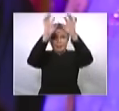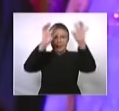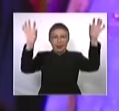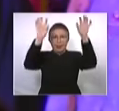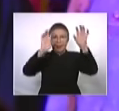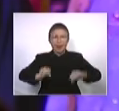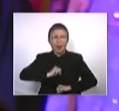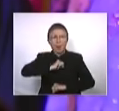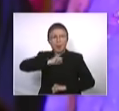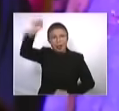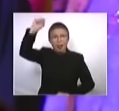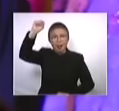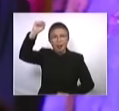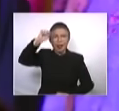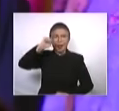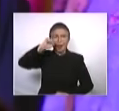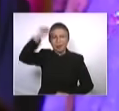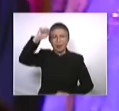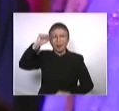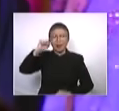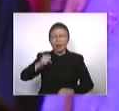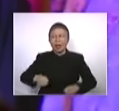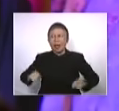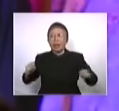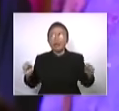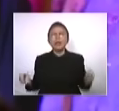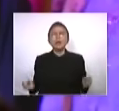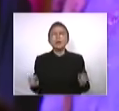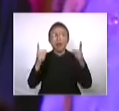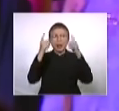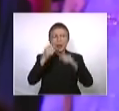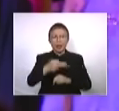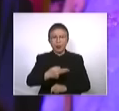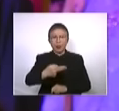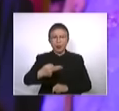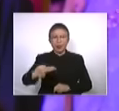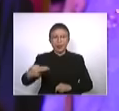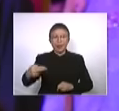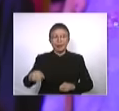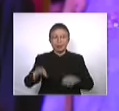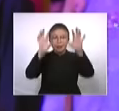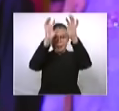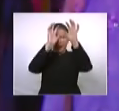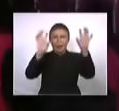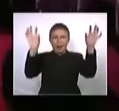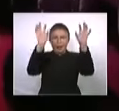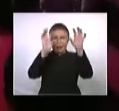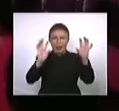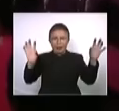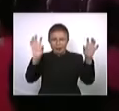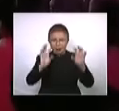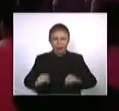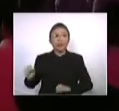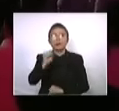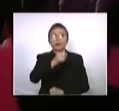100% penerus legesi Joko Widodo dan Mak Amin gitu jadi ya bahwa misalnya sekarang